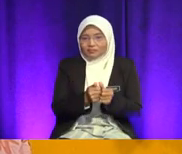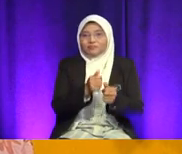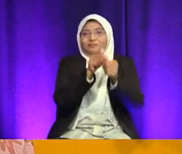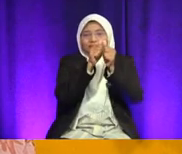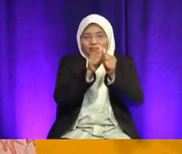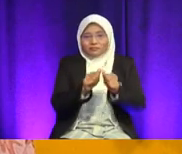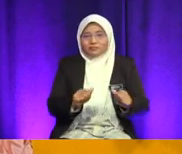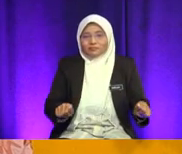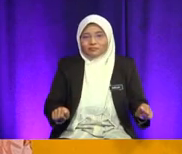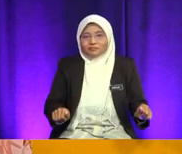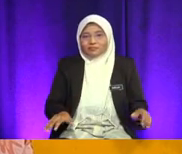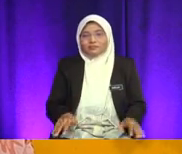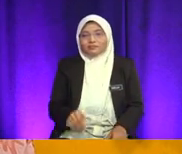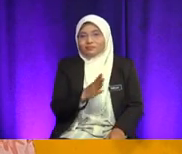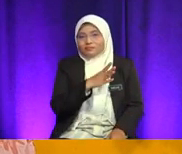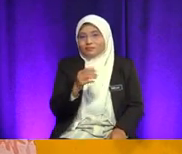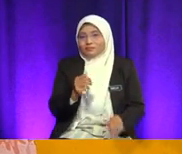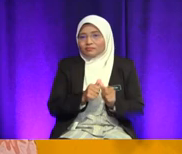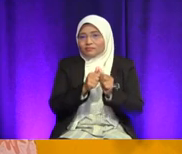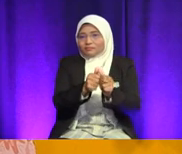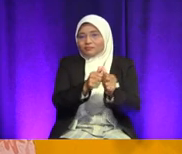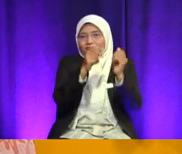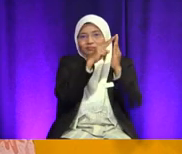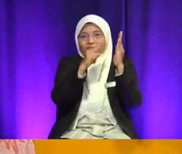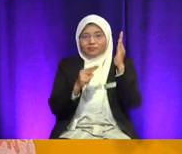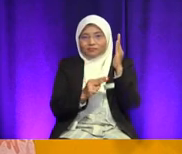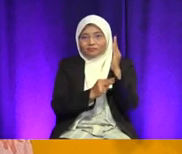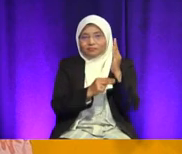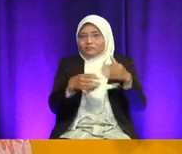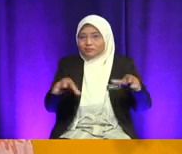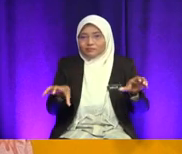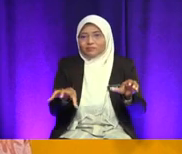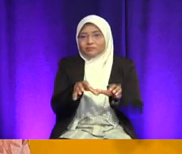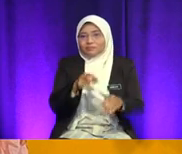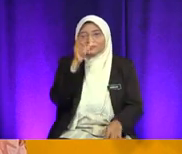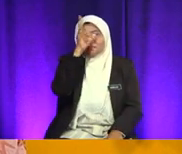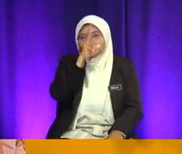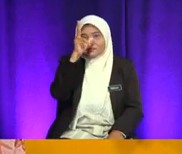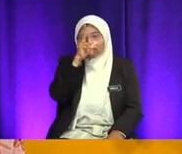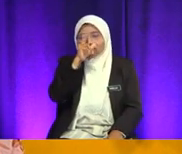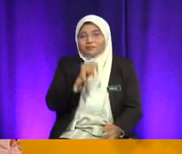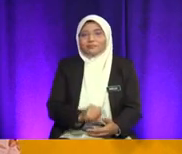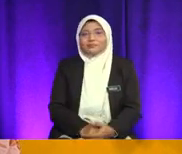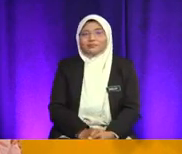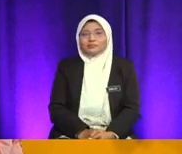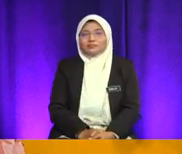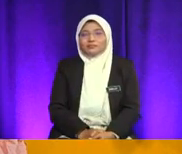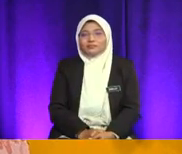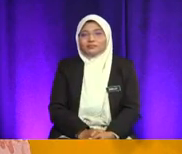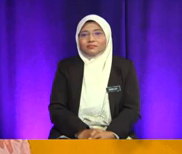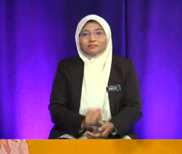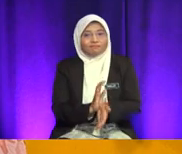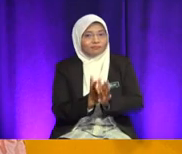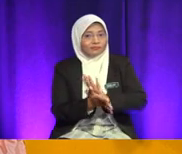dengan patuh kepada undang-undang yang telah digubal oleh kerajaan baiklah kita